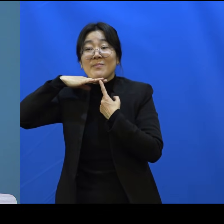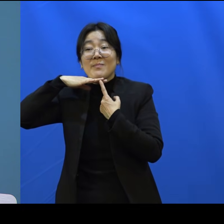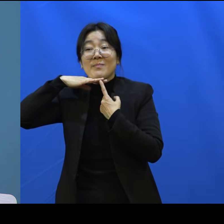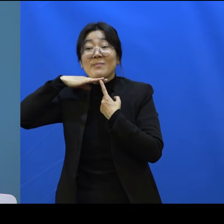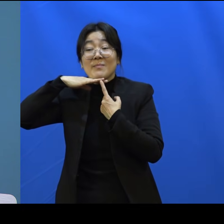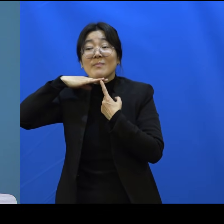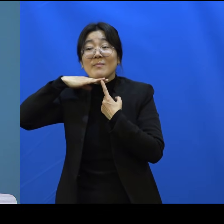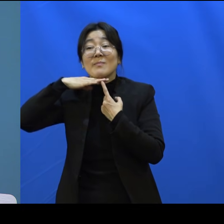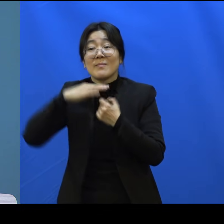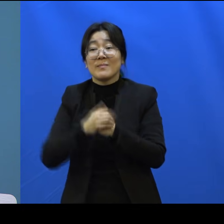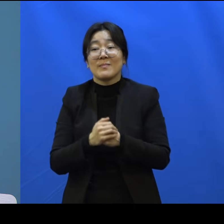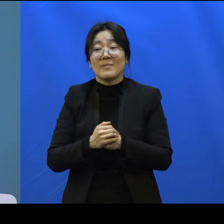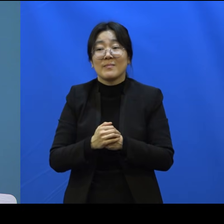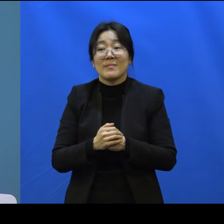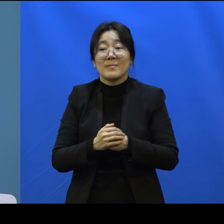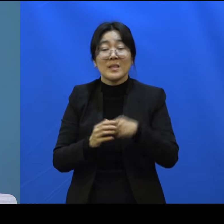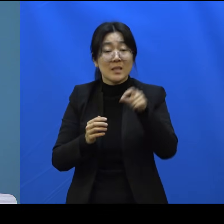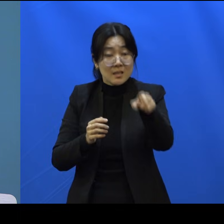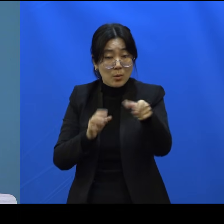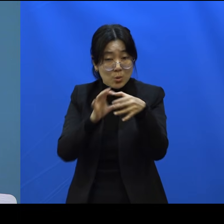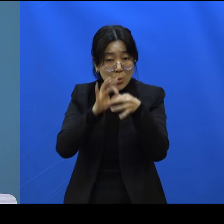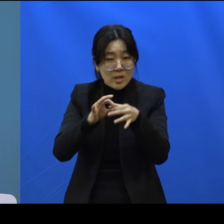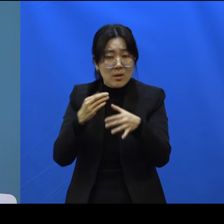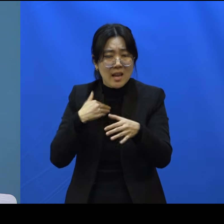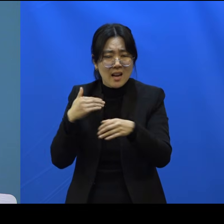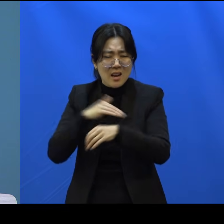머물러 있는 그에게 당신의 능력을 부어주신 거죠.